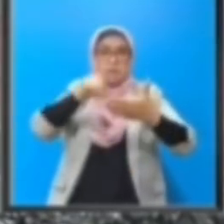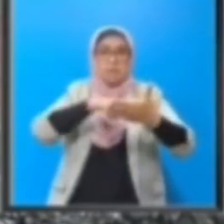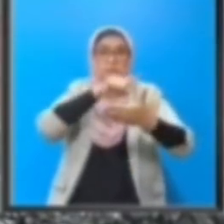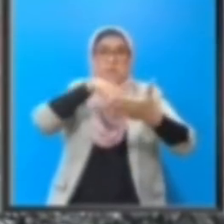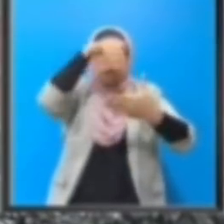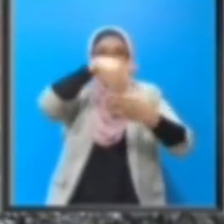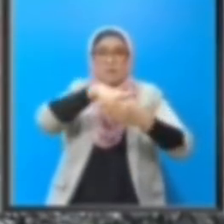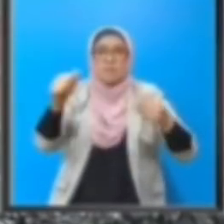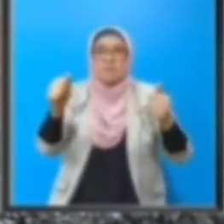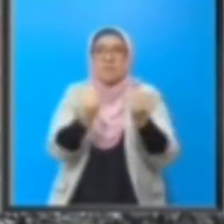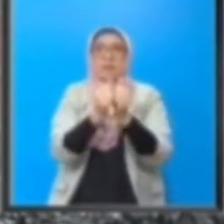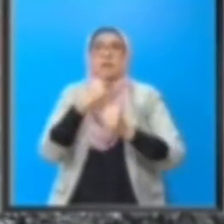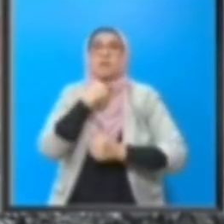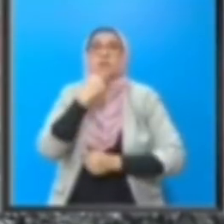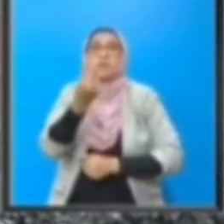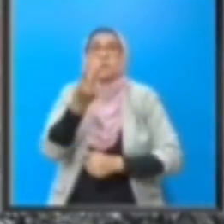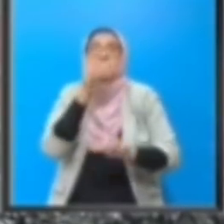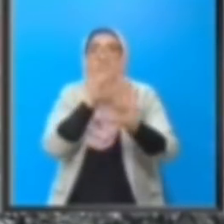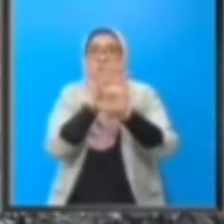suara beramai-ramai.